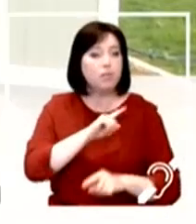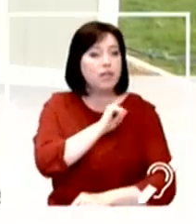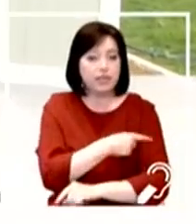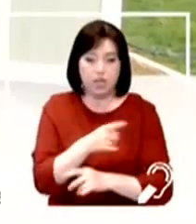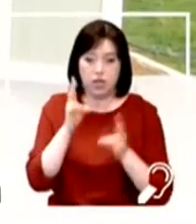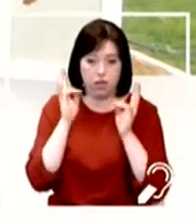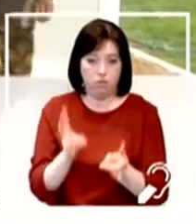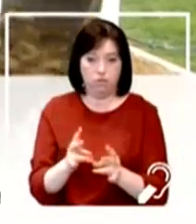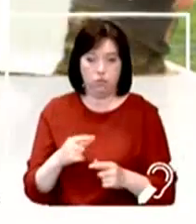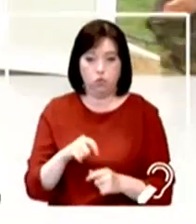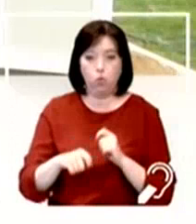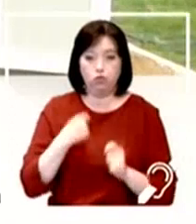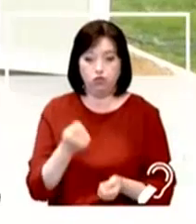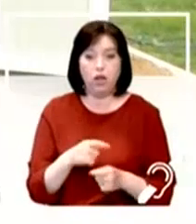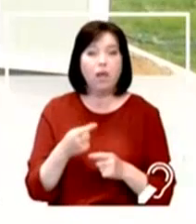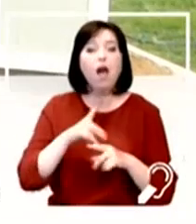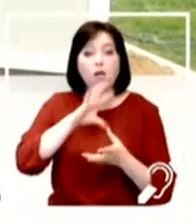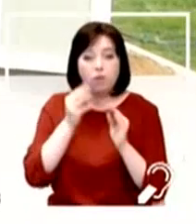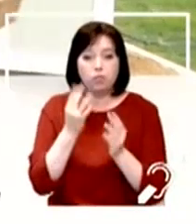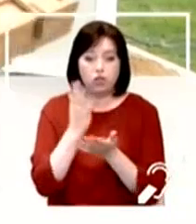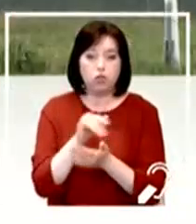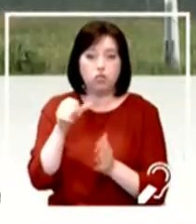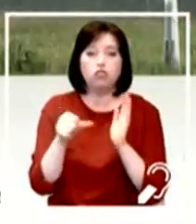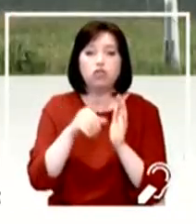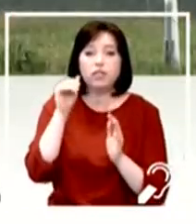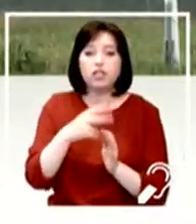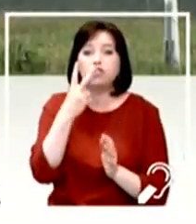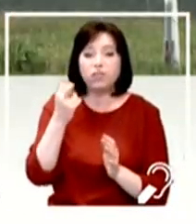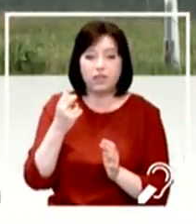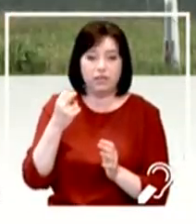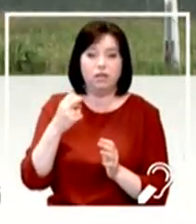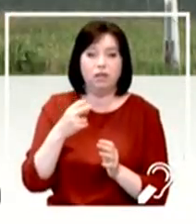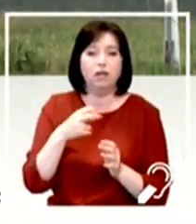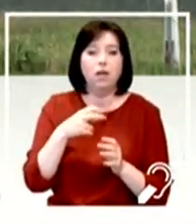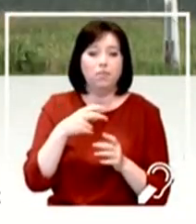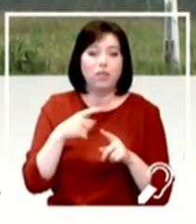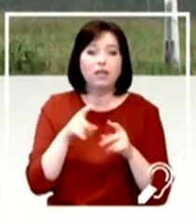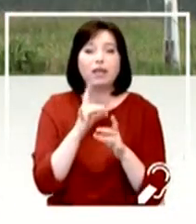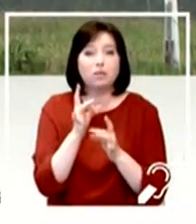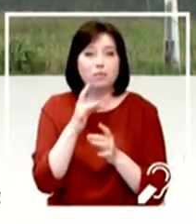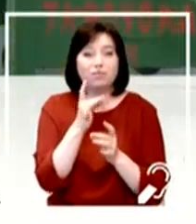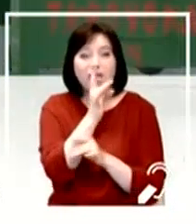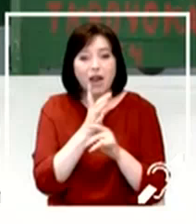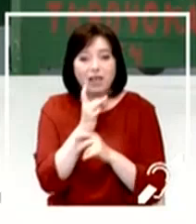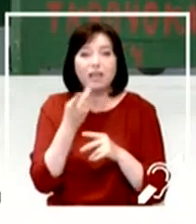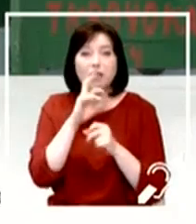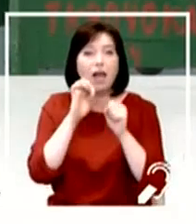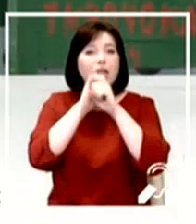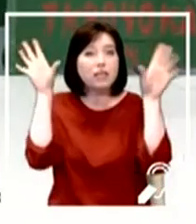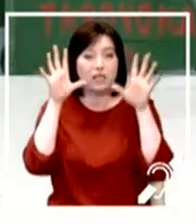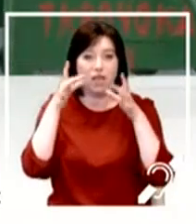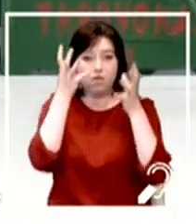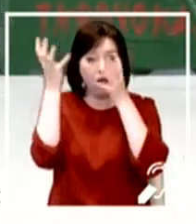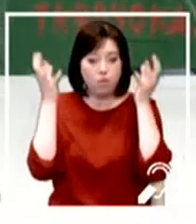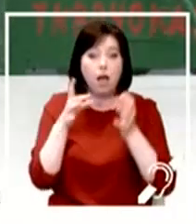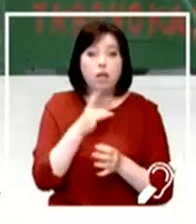mari. Serviciul antigrindine are în dotare aproape 6200 de proiectile pentru dispersarea norilor periculoși. Republica Moldova